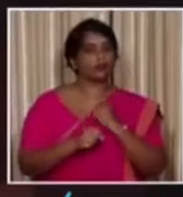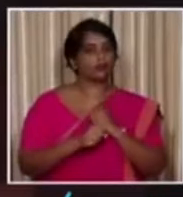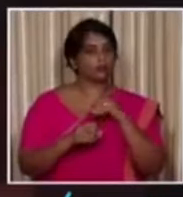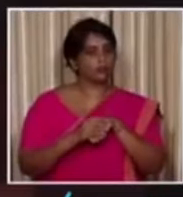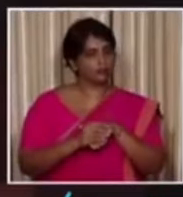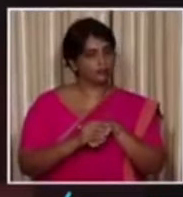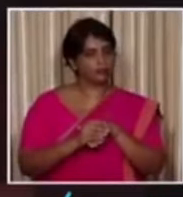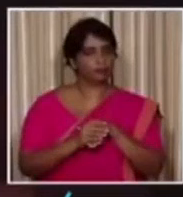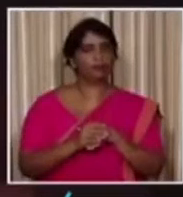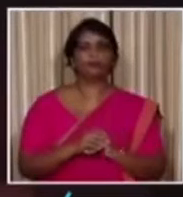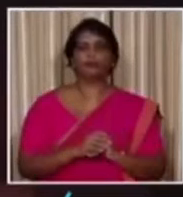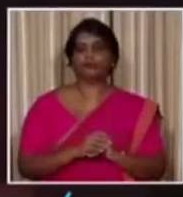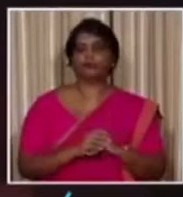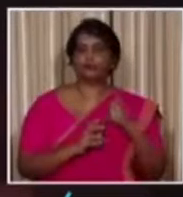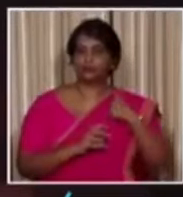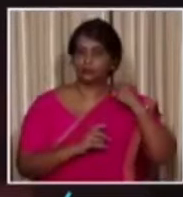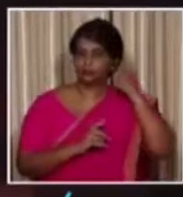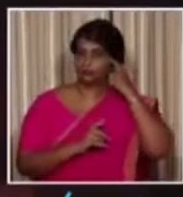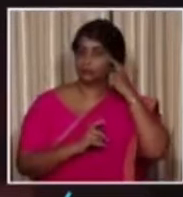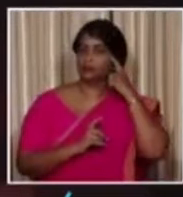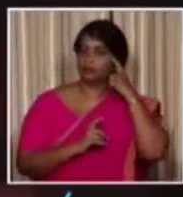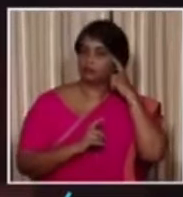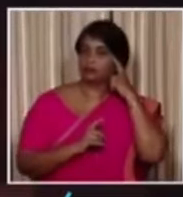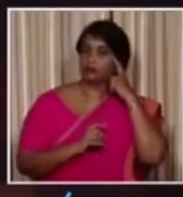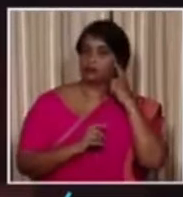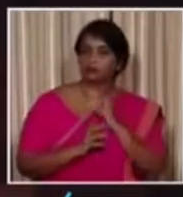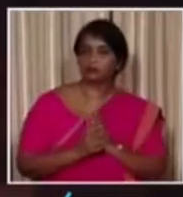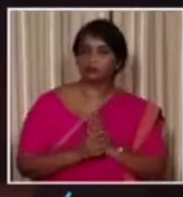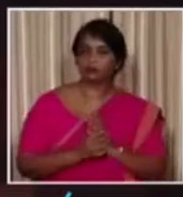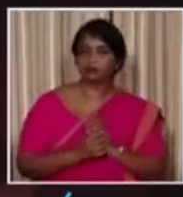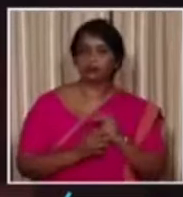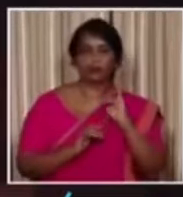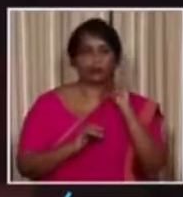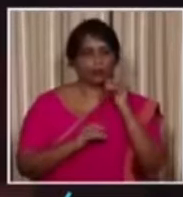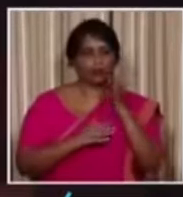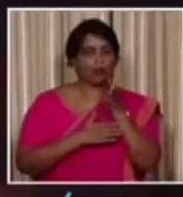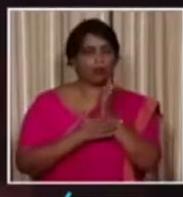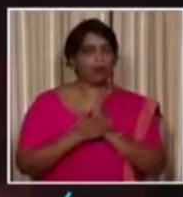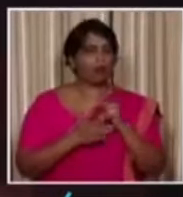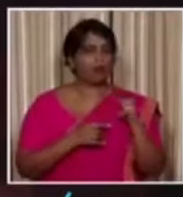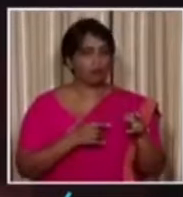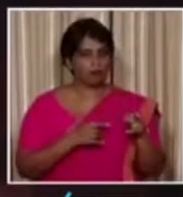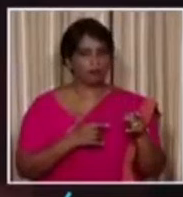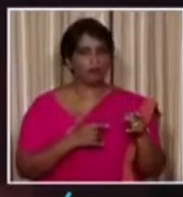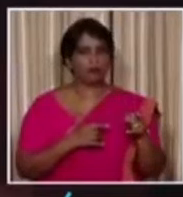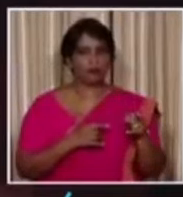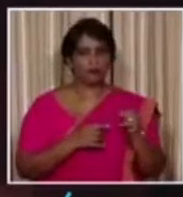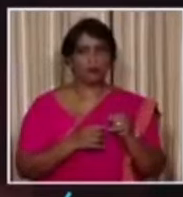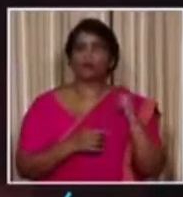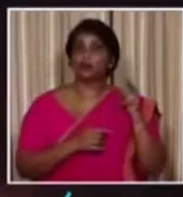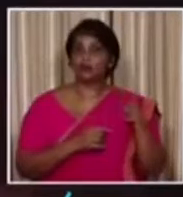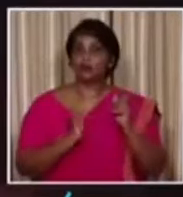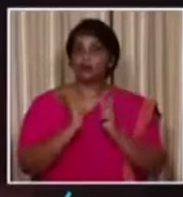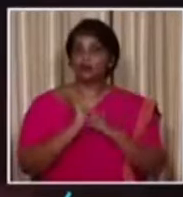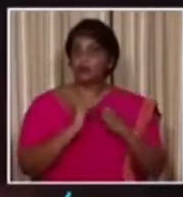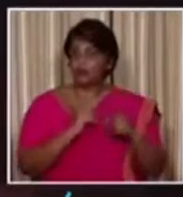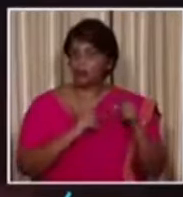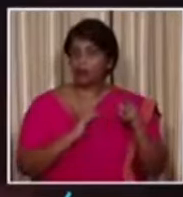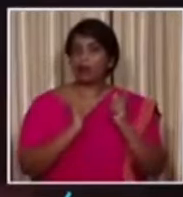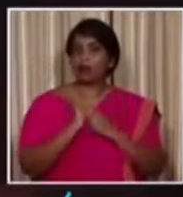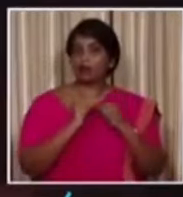රජේසමි. මට මතකයි යම් ප්‍රමාණයකගේ ඒ ශුද්‍ර